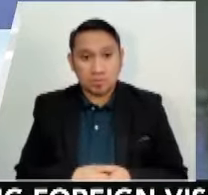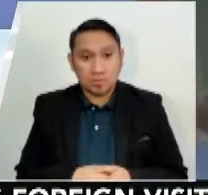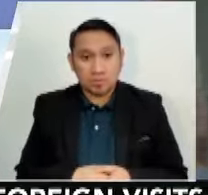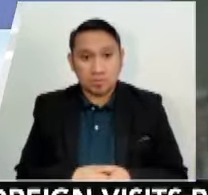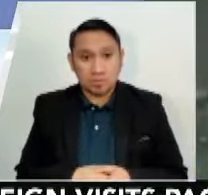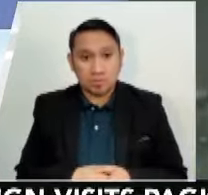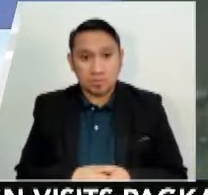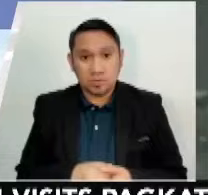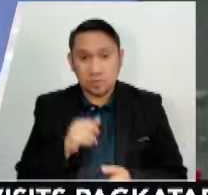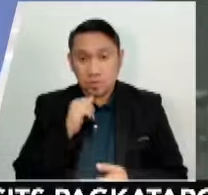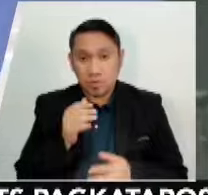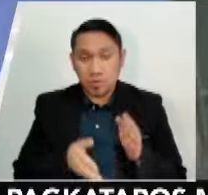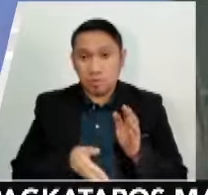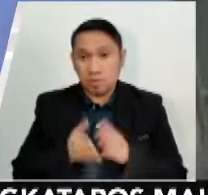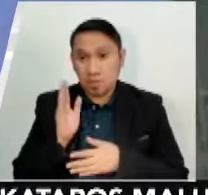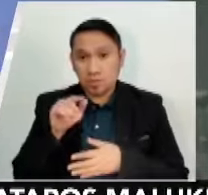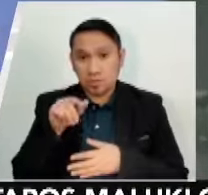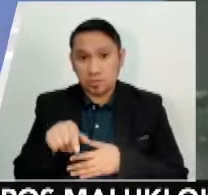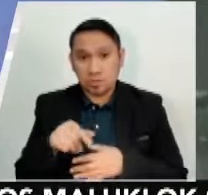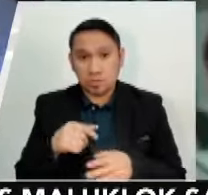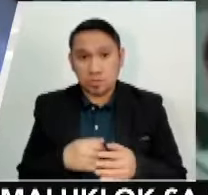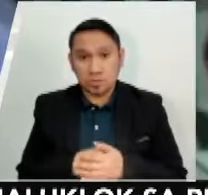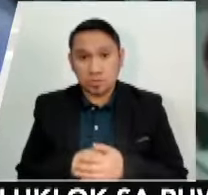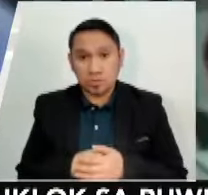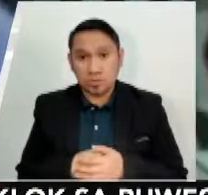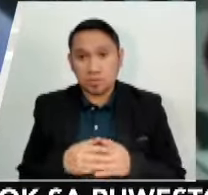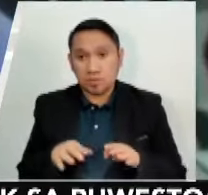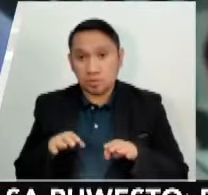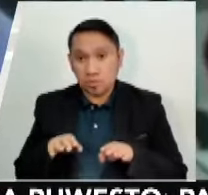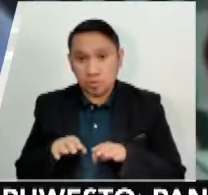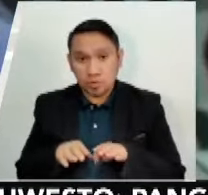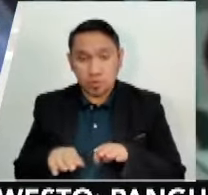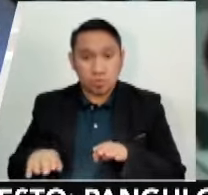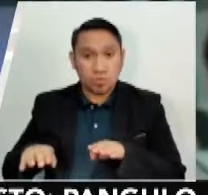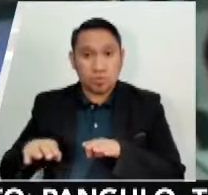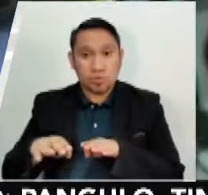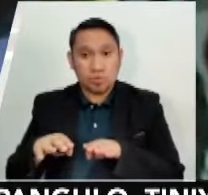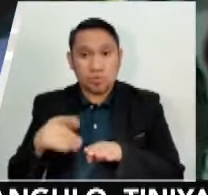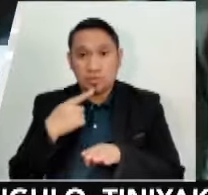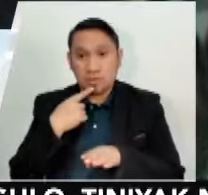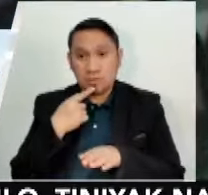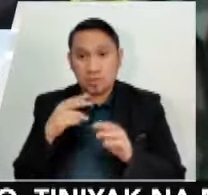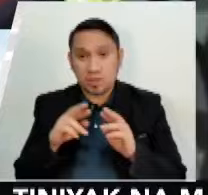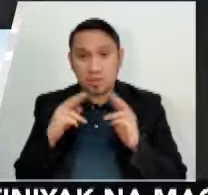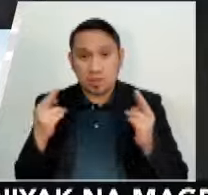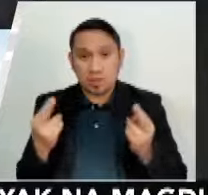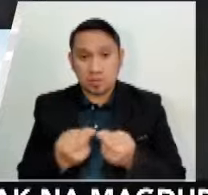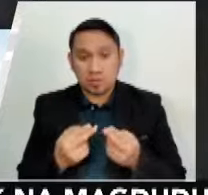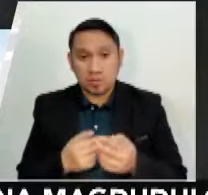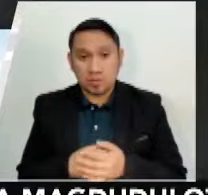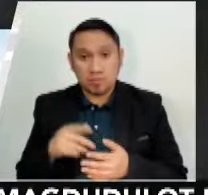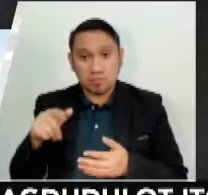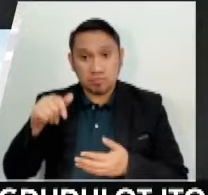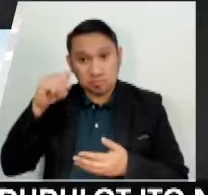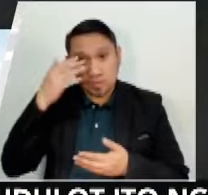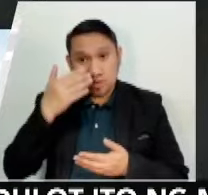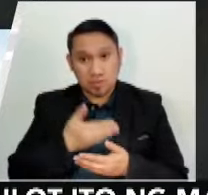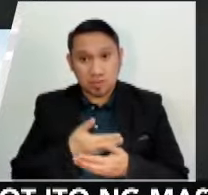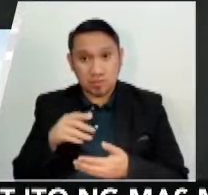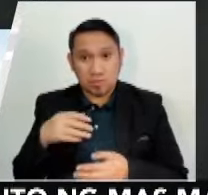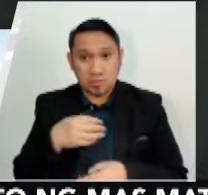kabila, nag-counterflow po, nasalubong niya po yung truck. Ayon sa mga kamag-anak, anak daw ng pulis